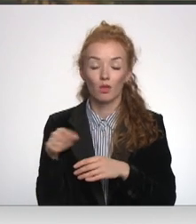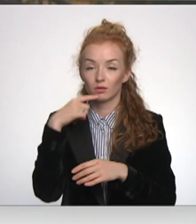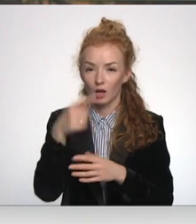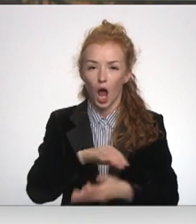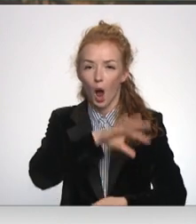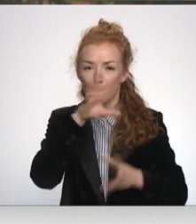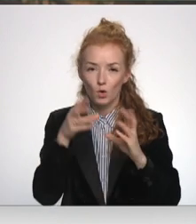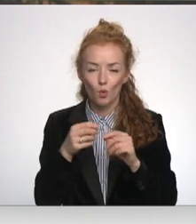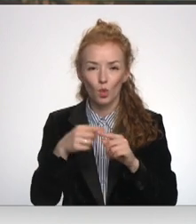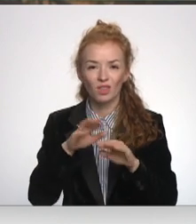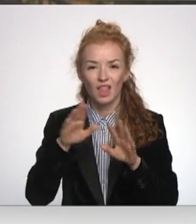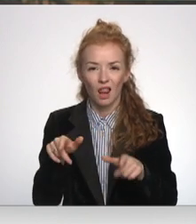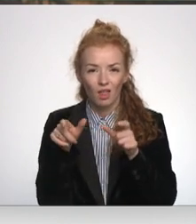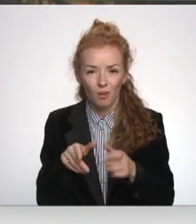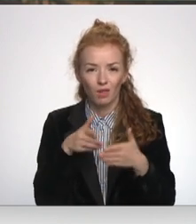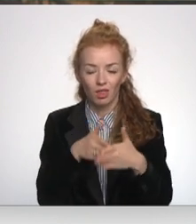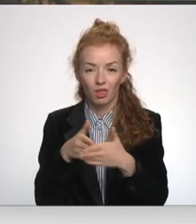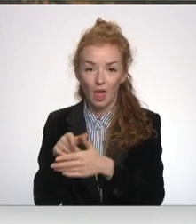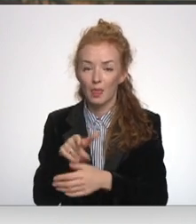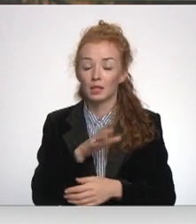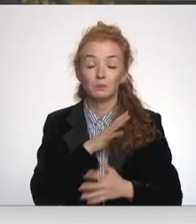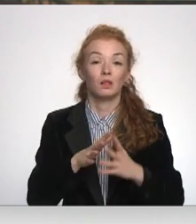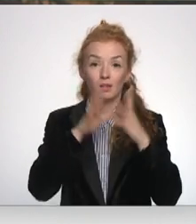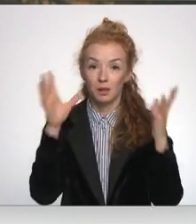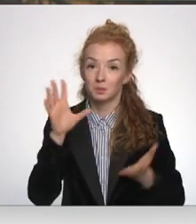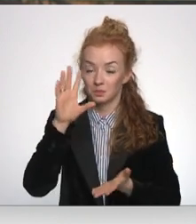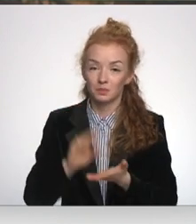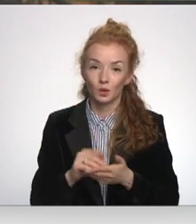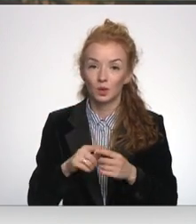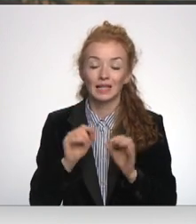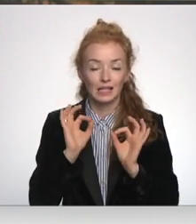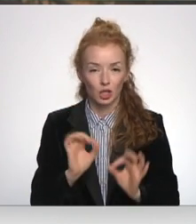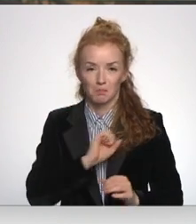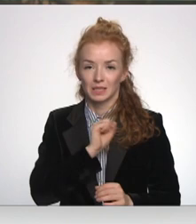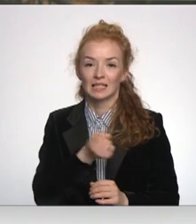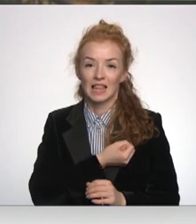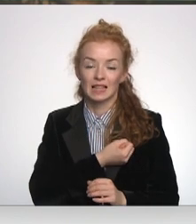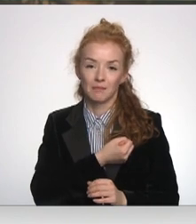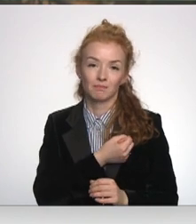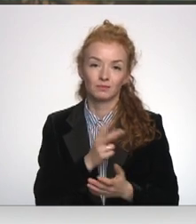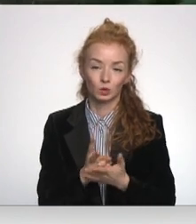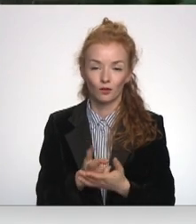un dažādi ierobežojumi dēļ tas bija izaicinājumiem bagāts un īsts pacietības pārbaudītājs.